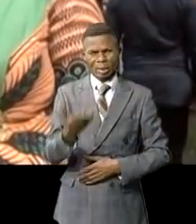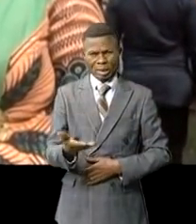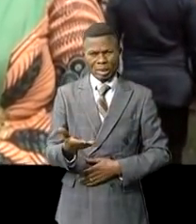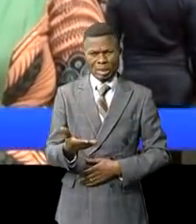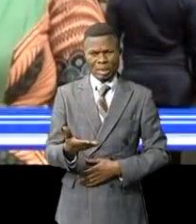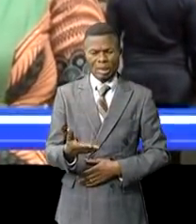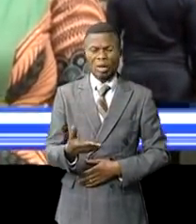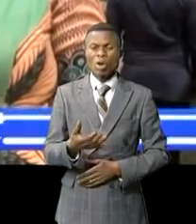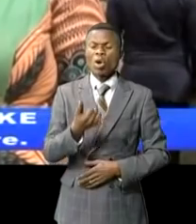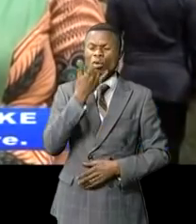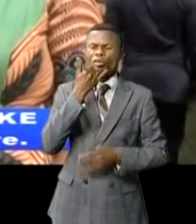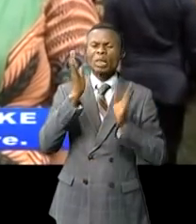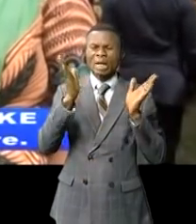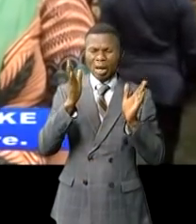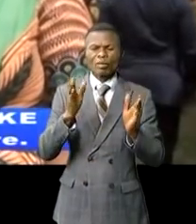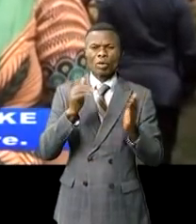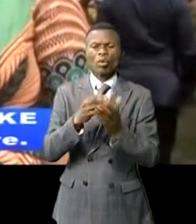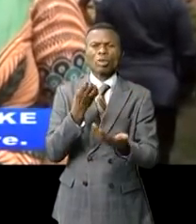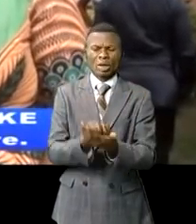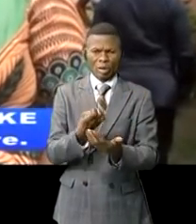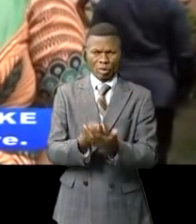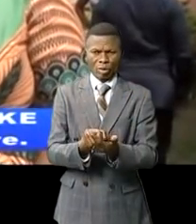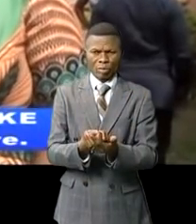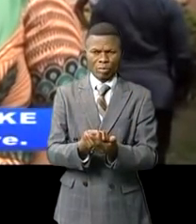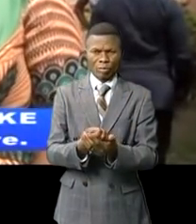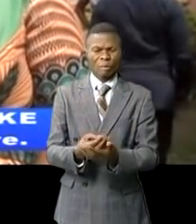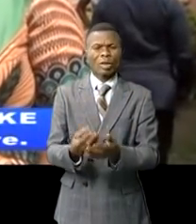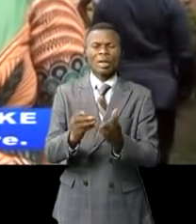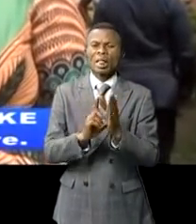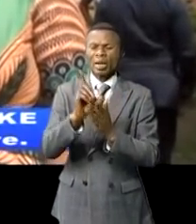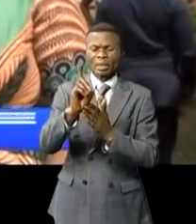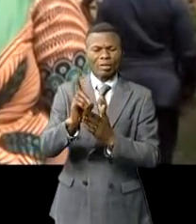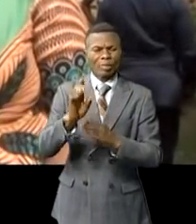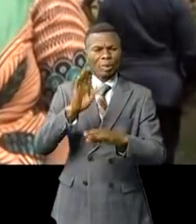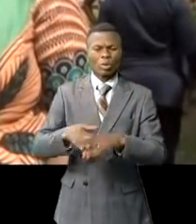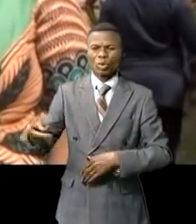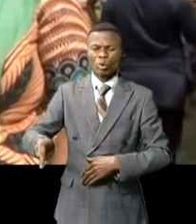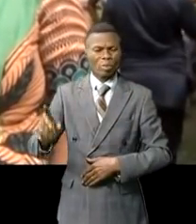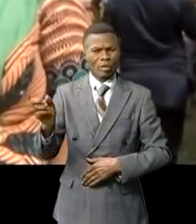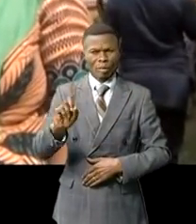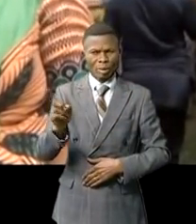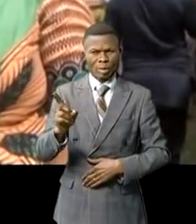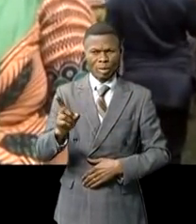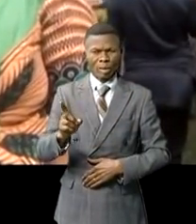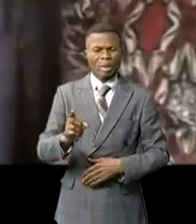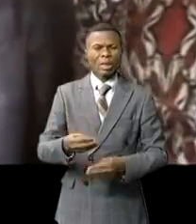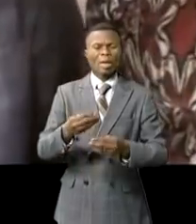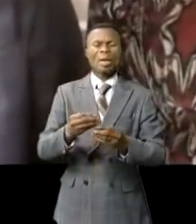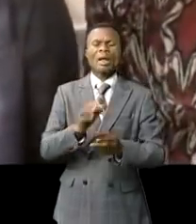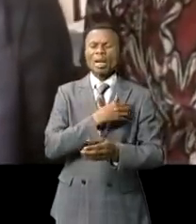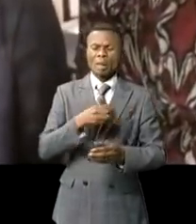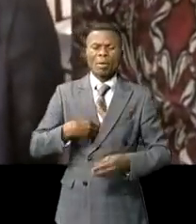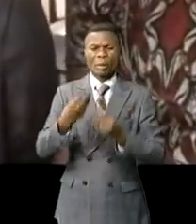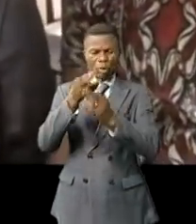un crime économique et ça n'apporte pas le développement de la province et ça n'honore pas la femme.